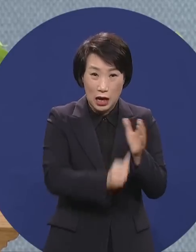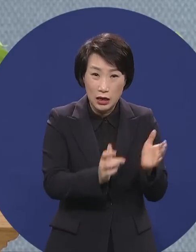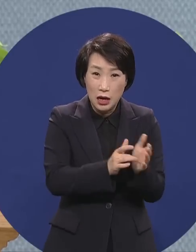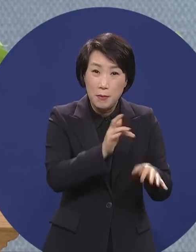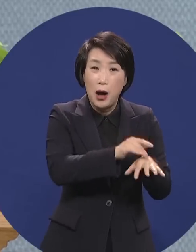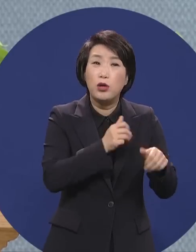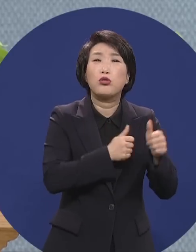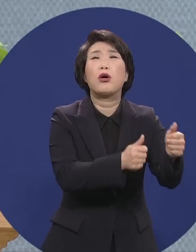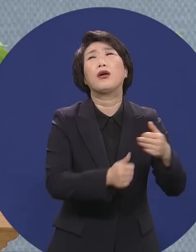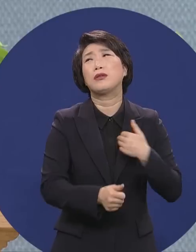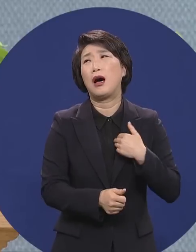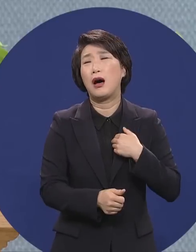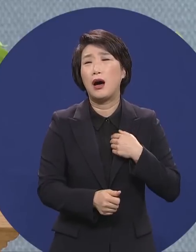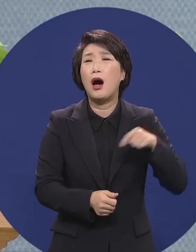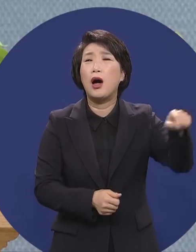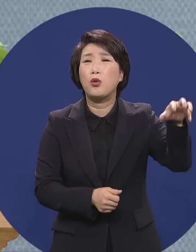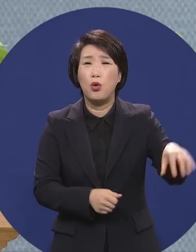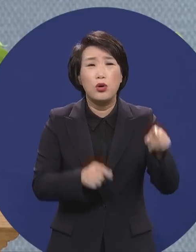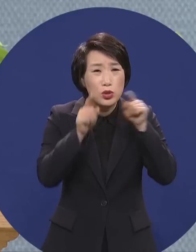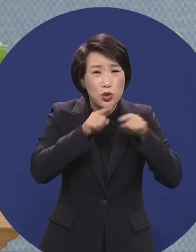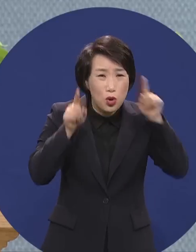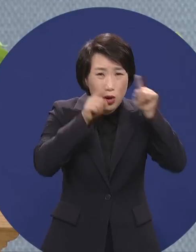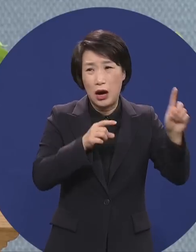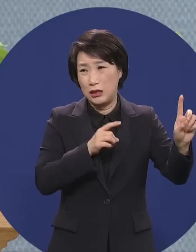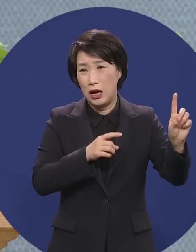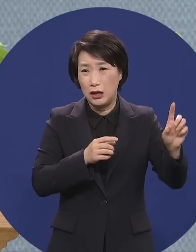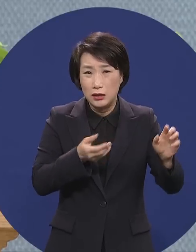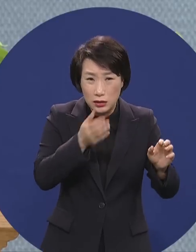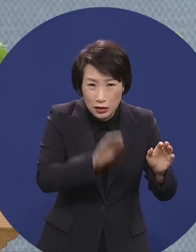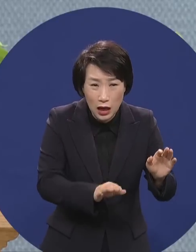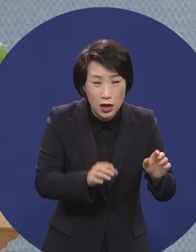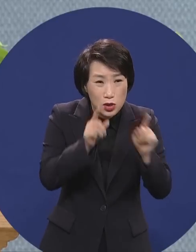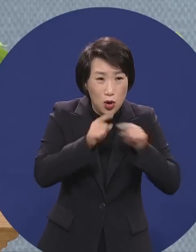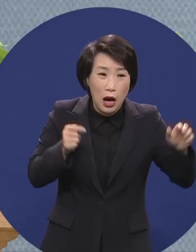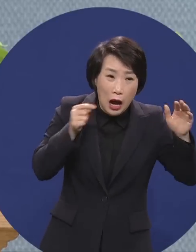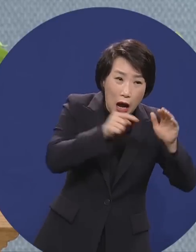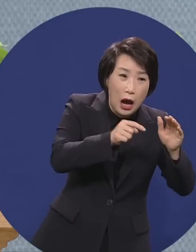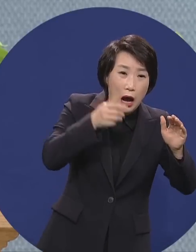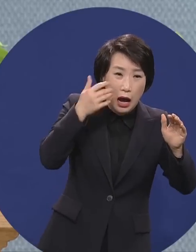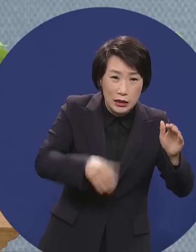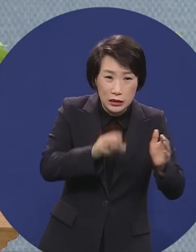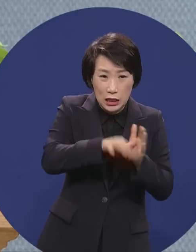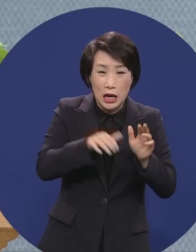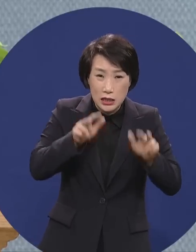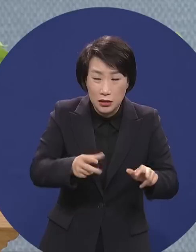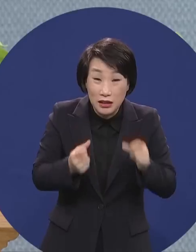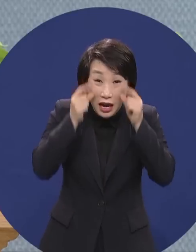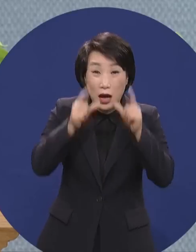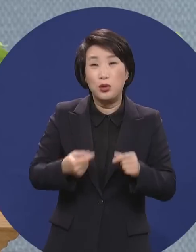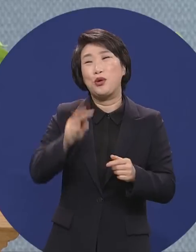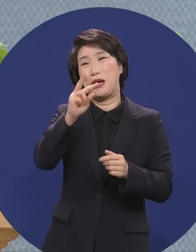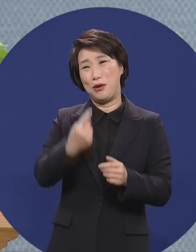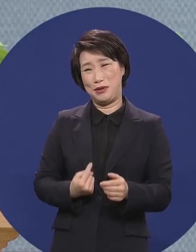쫓아가니 내가 갈 곳은 지옥밖에 없었습니다. 지옥에 도착하기 전에 깨닫고 돌아오게 하시니